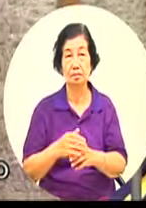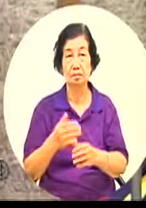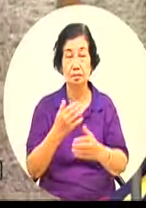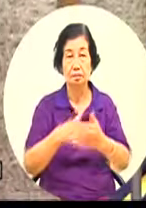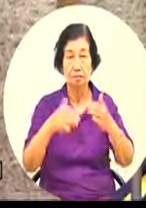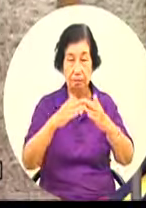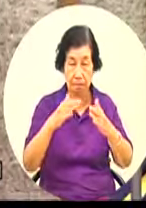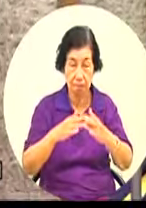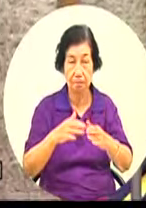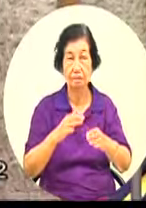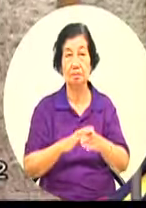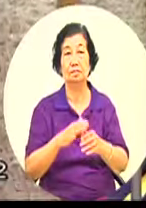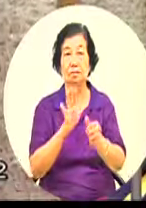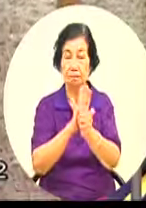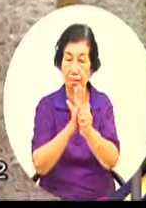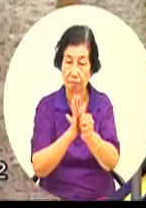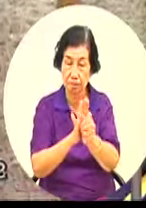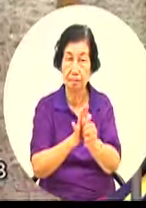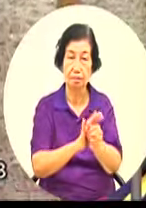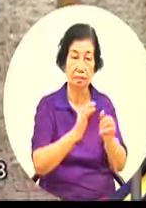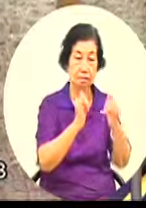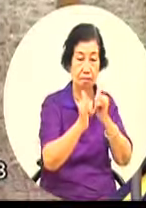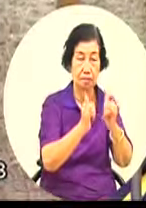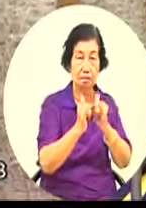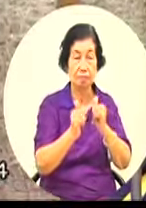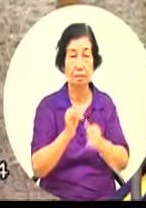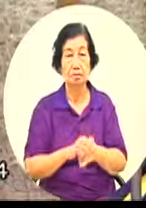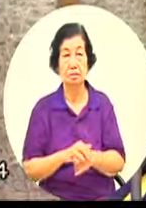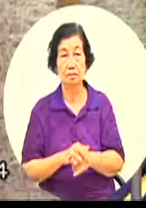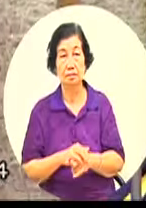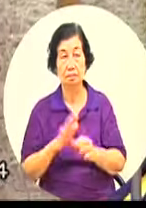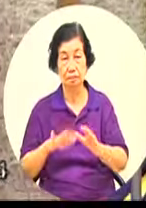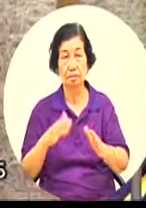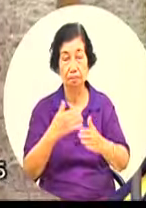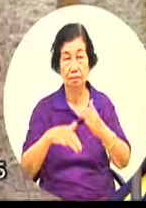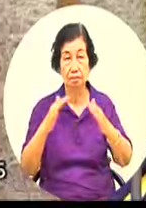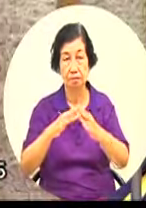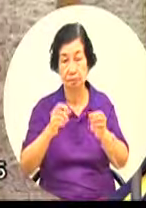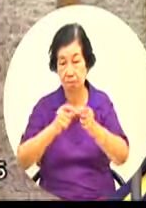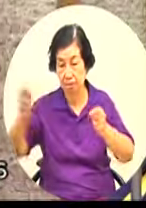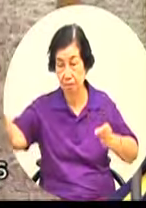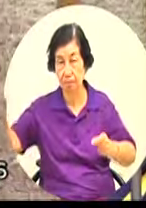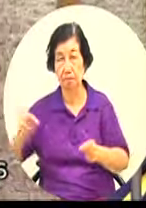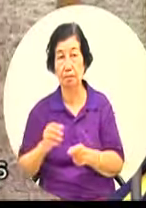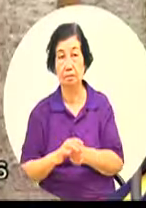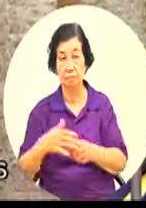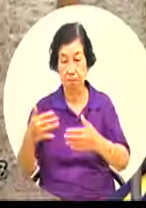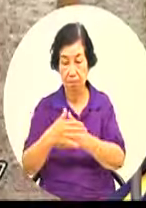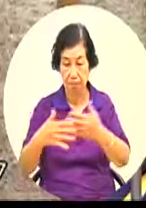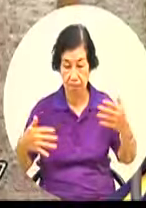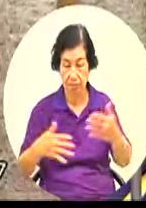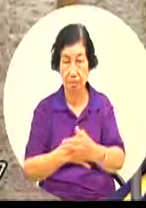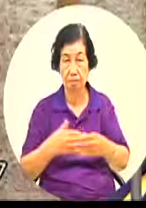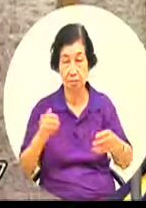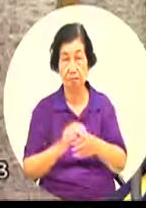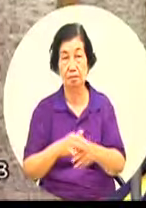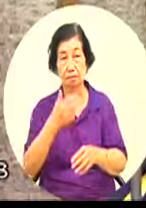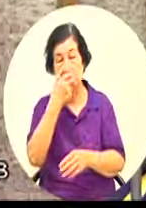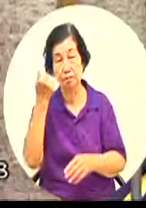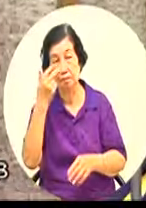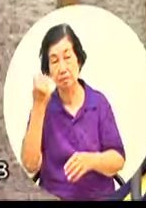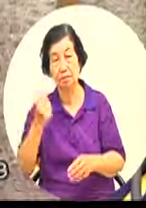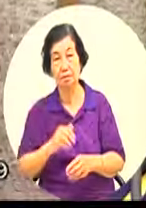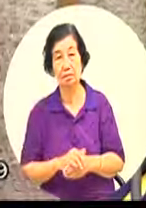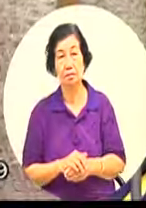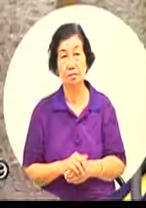后可以服务我们不同的市民。那现在离我们学校比较远，然后又有交通方便，就便捷的哈，然后又